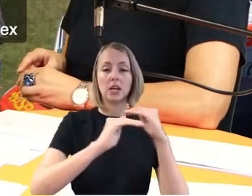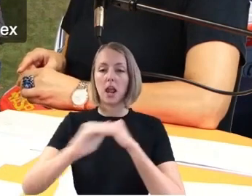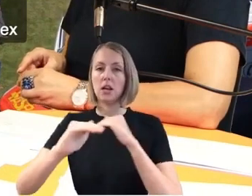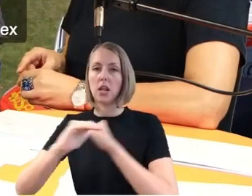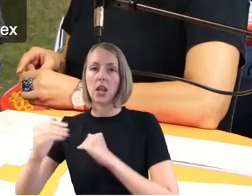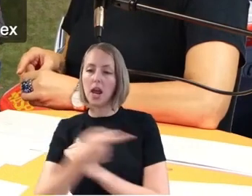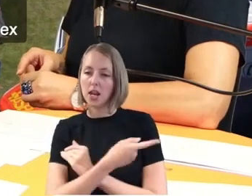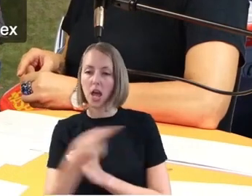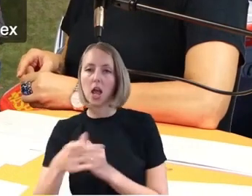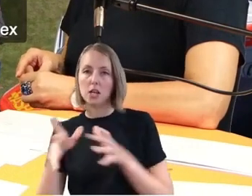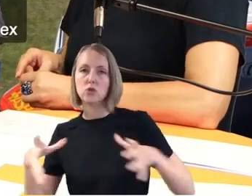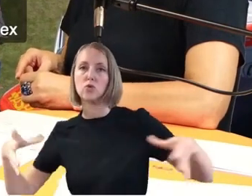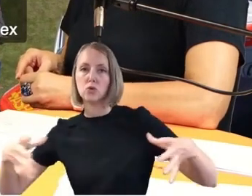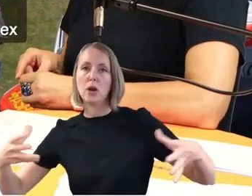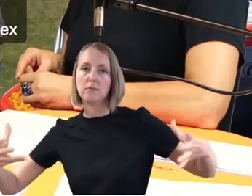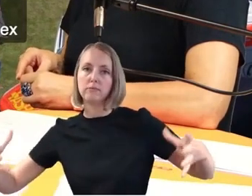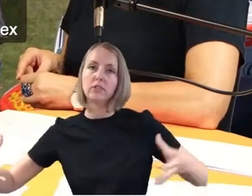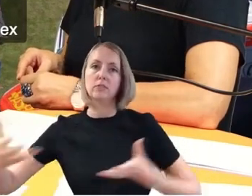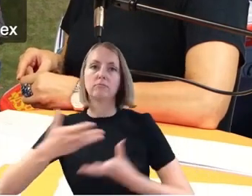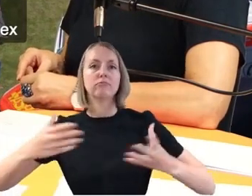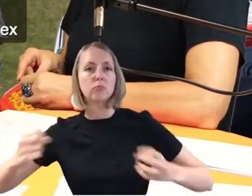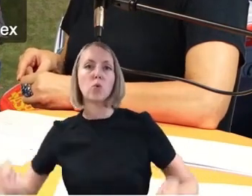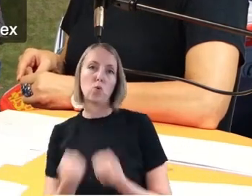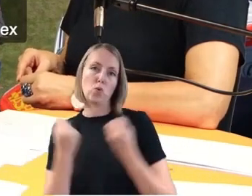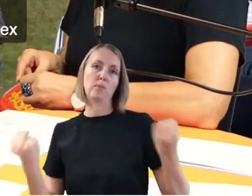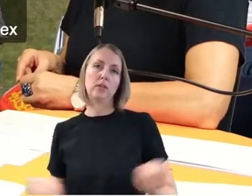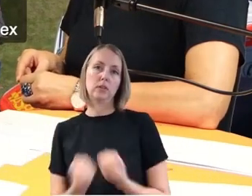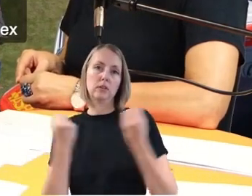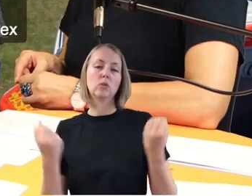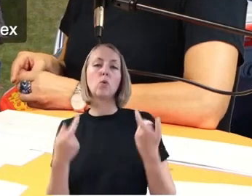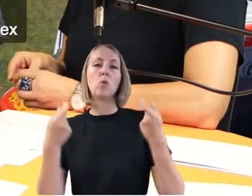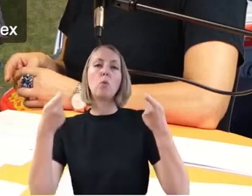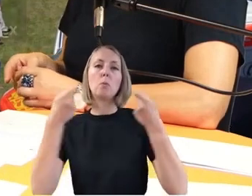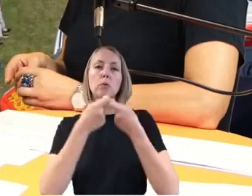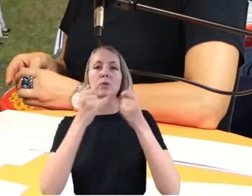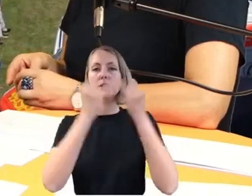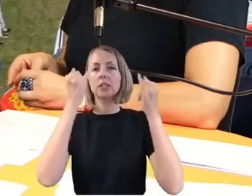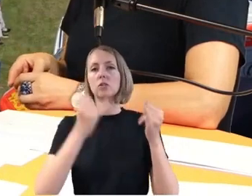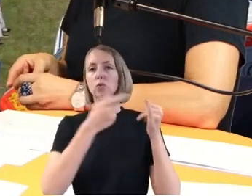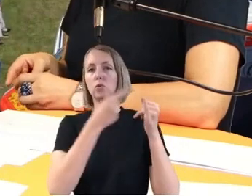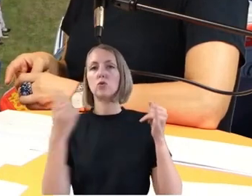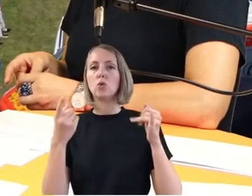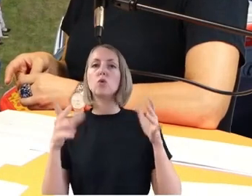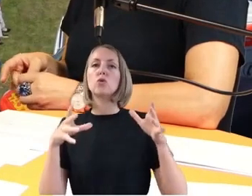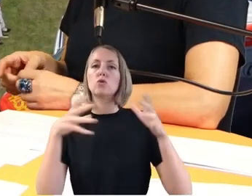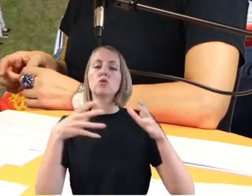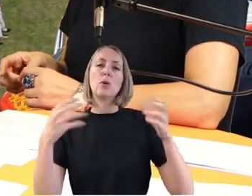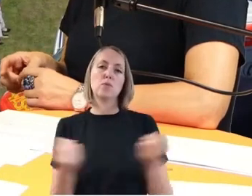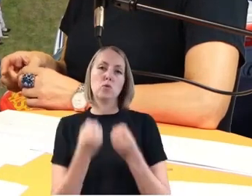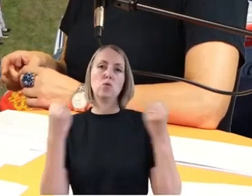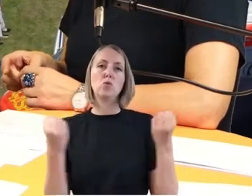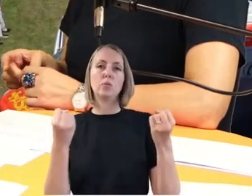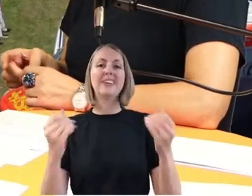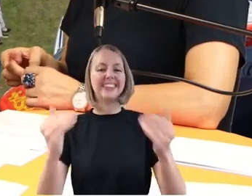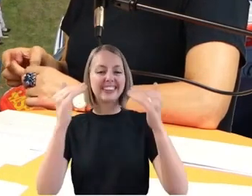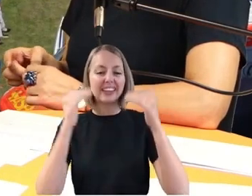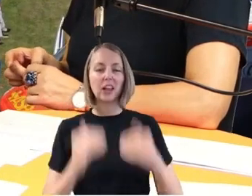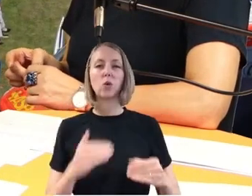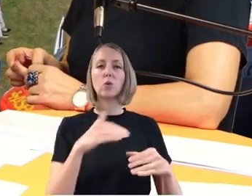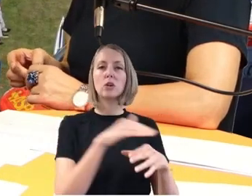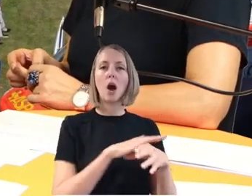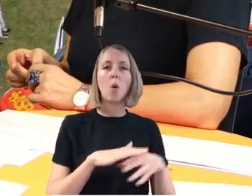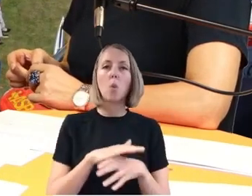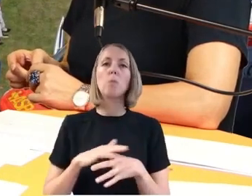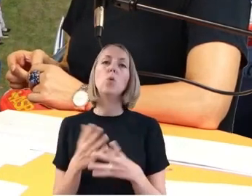die bundesinstitutionen zusammen üben die ebene darunter ist eigentlich nicht mit in die luke ex einbezogen ja die eben